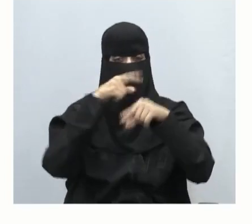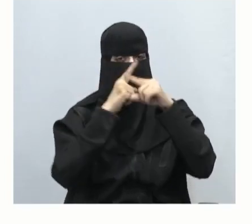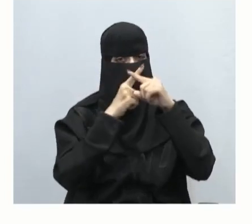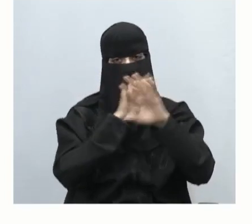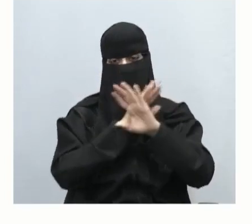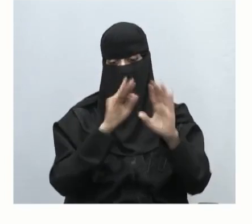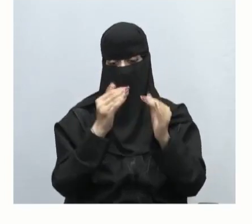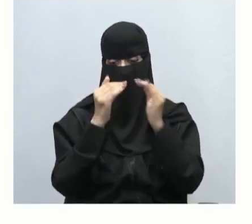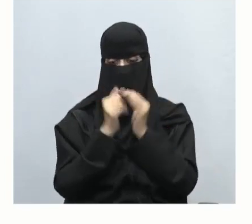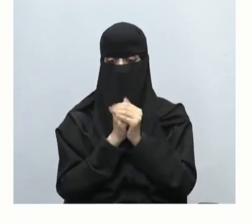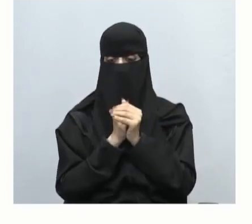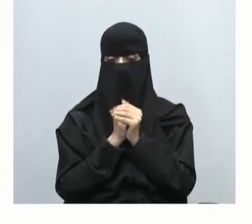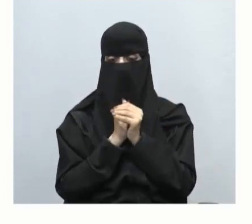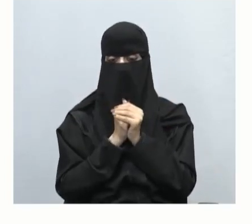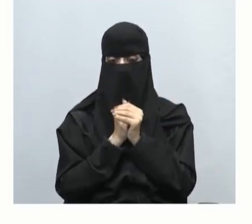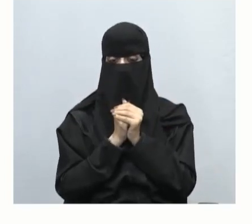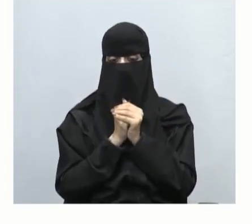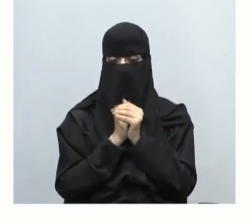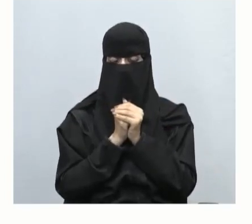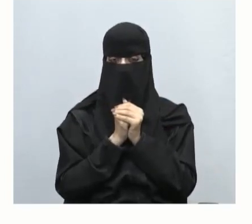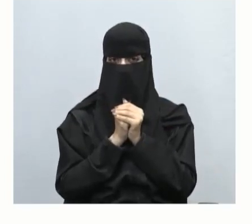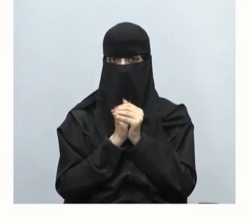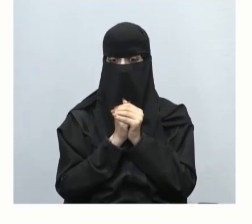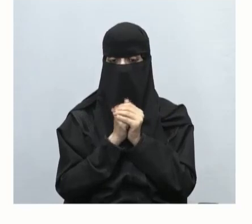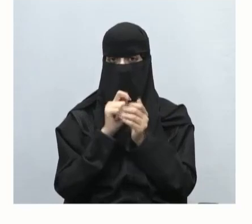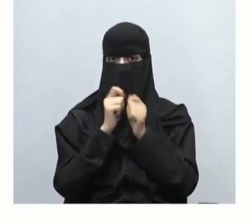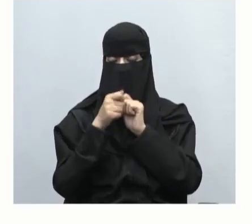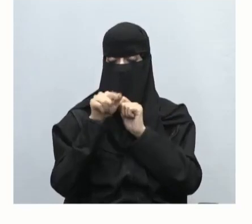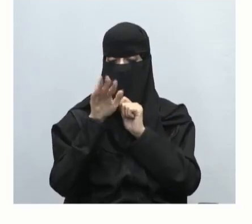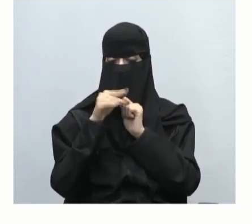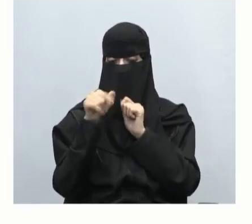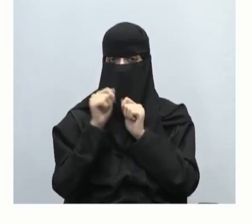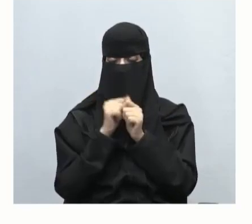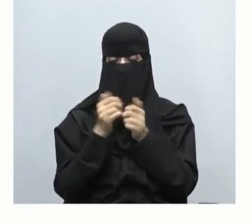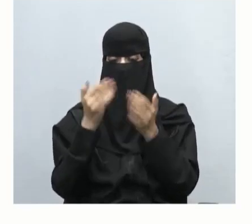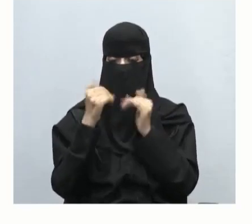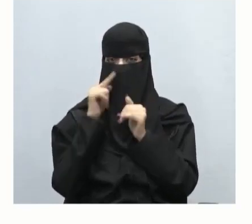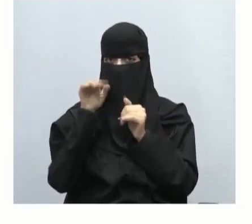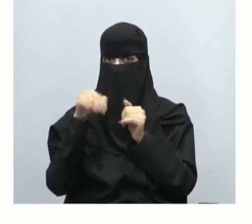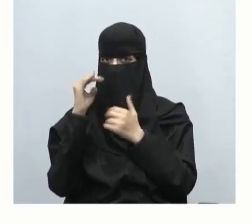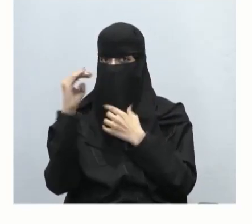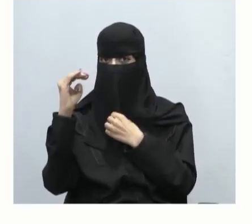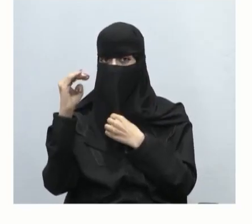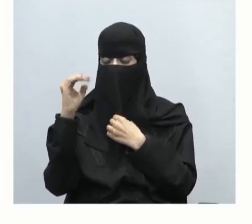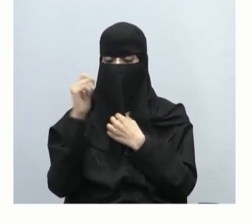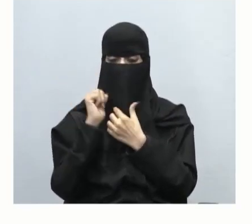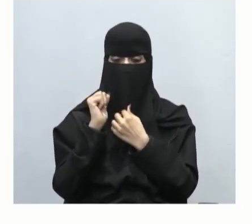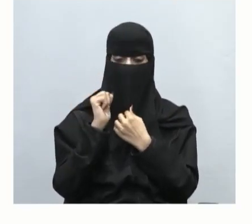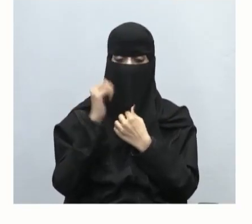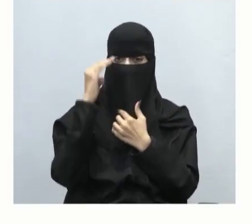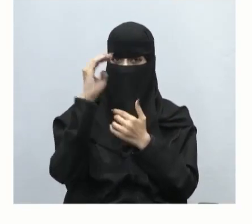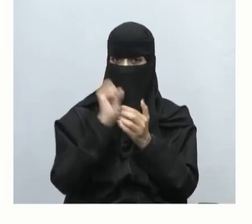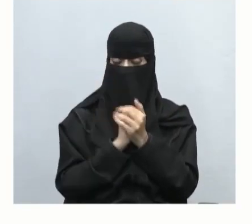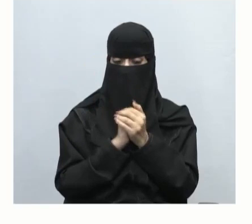المثلث هذه النقطه خارج المثلث اذا البديل ب ايضا ماذا ايضا خاطئ لنجرب البديل